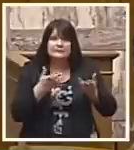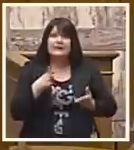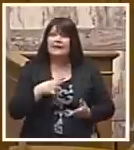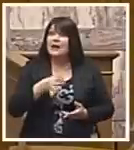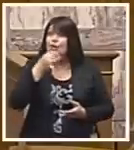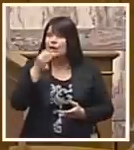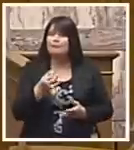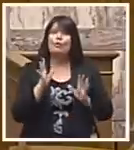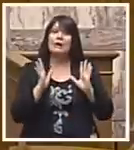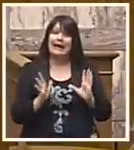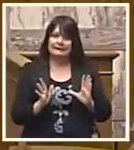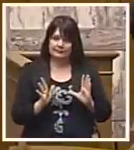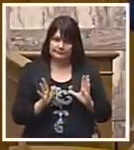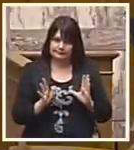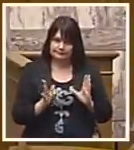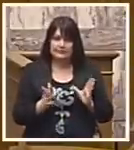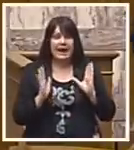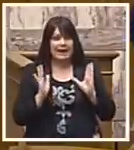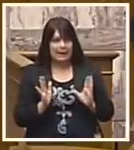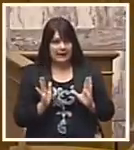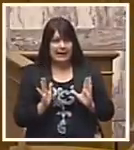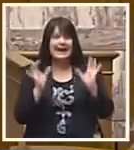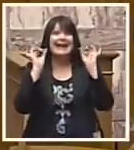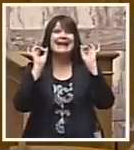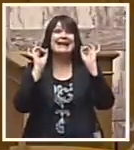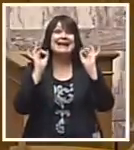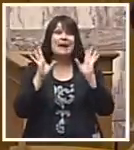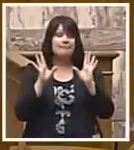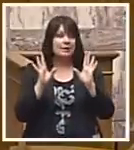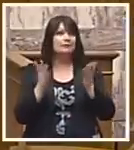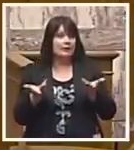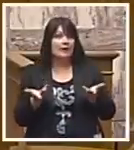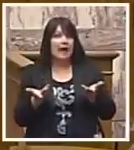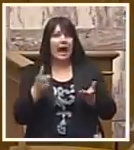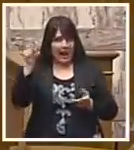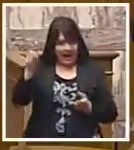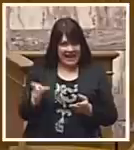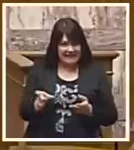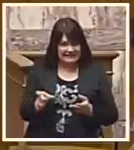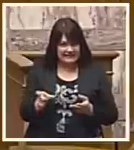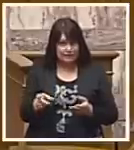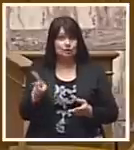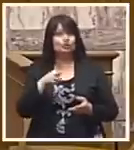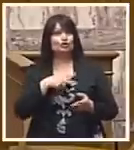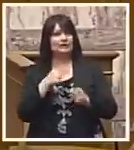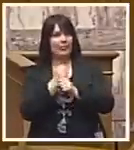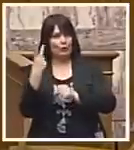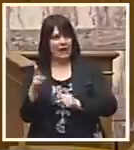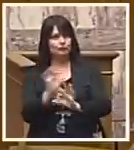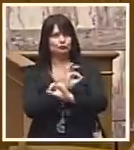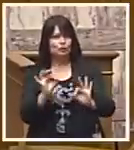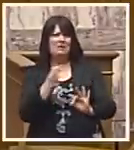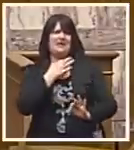Όχι επαναδιαπραγμάτευση, αλλά καμία διαπραγμάτευση δεν θα είχαμε αν είχατε εσείς κάνει σωστά τη δουλειά σας.